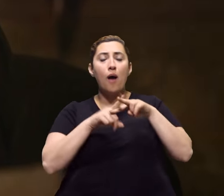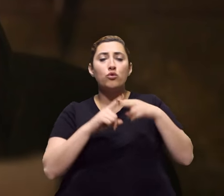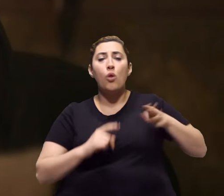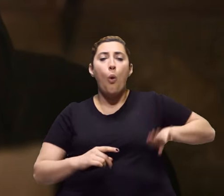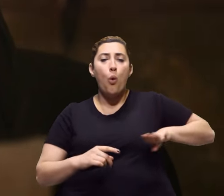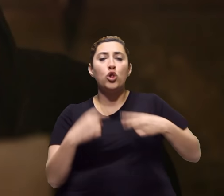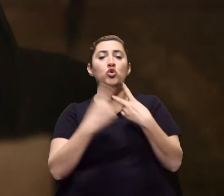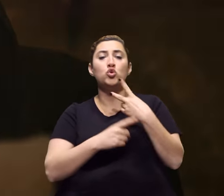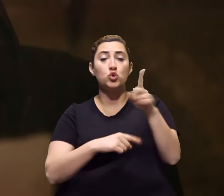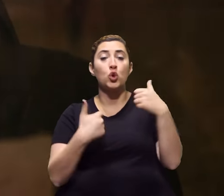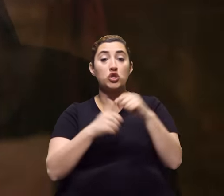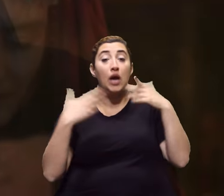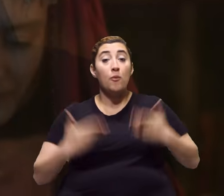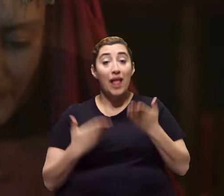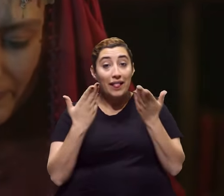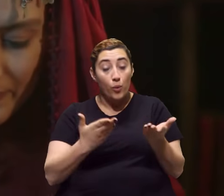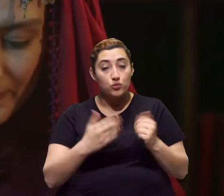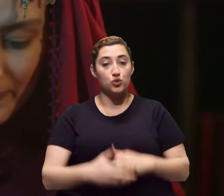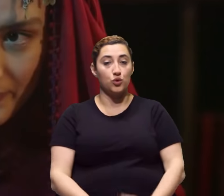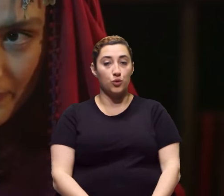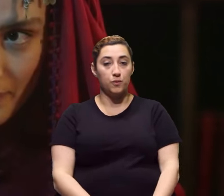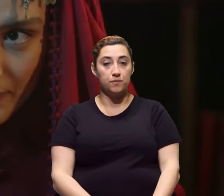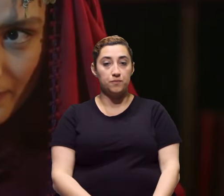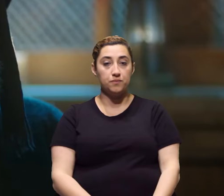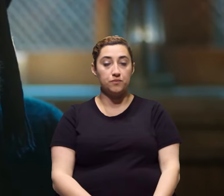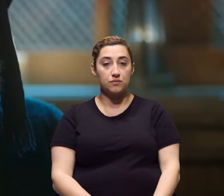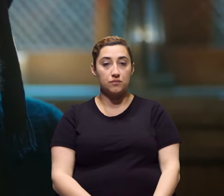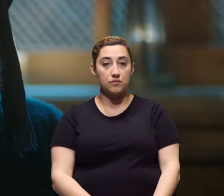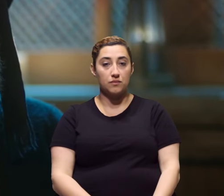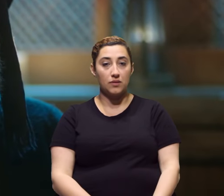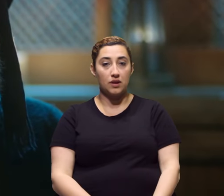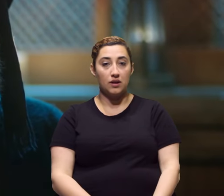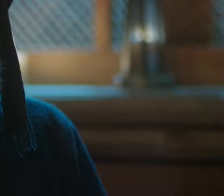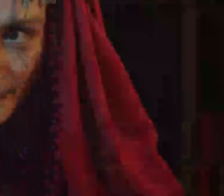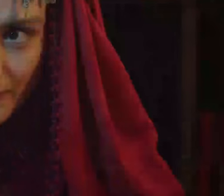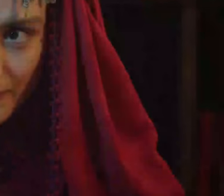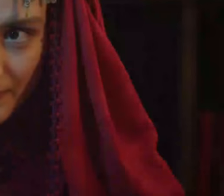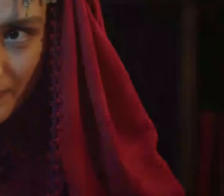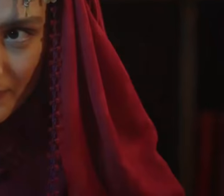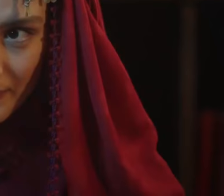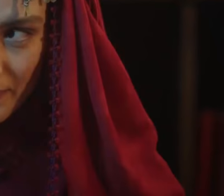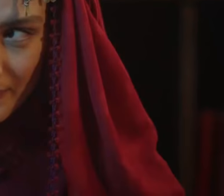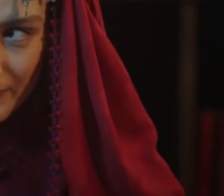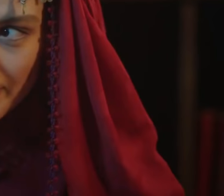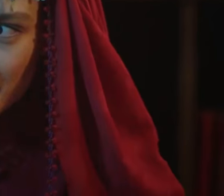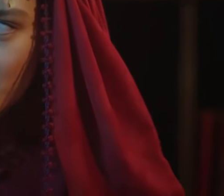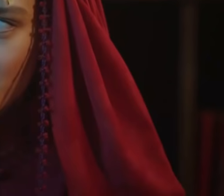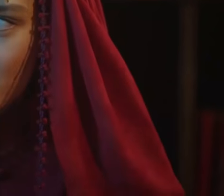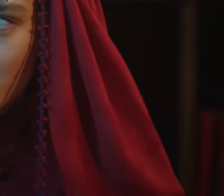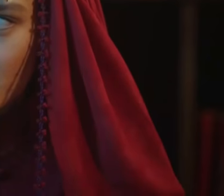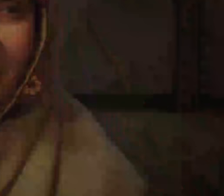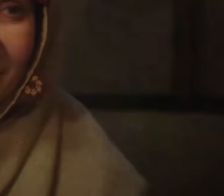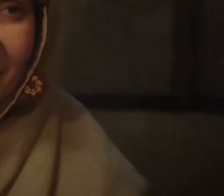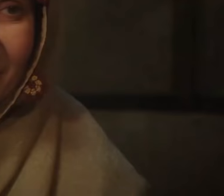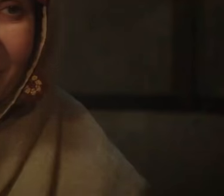Yunus'u kocalığa kabul ettim. Nikaha dönüş. Bacım Sultan üzerinde bordo bir elbise,